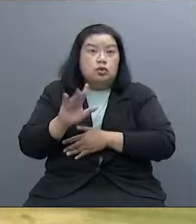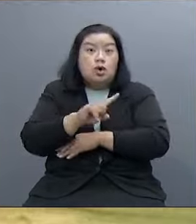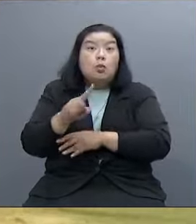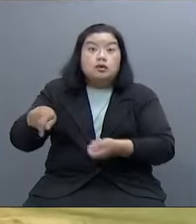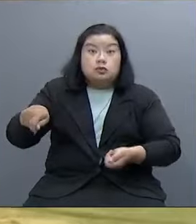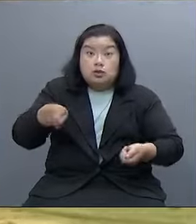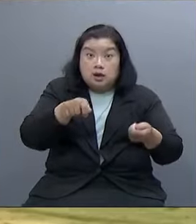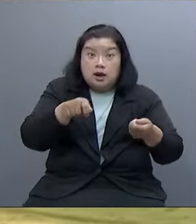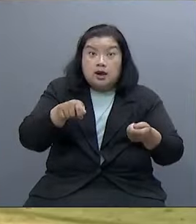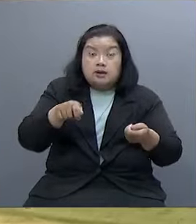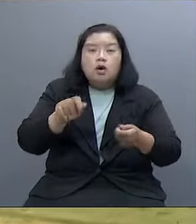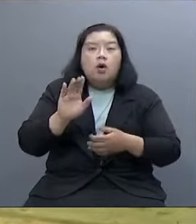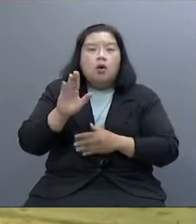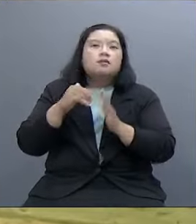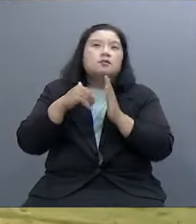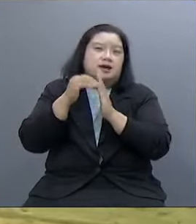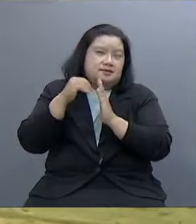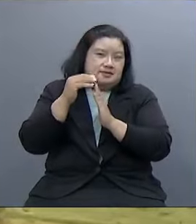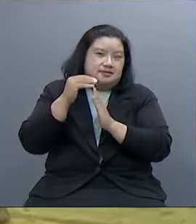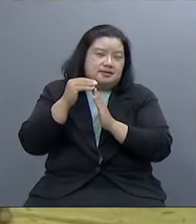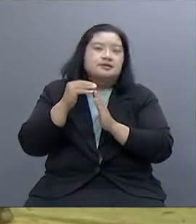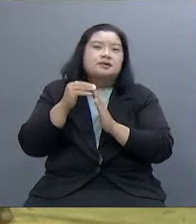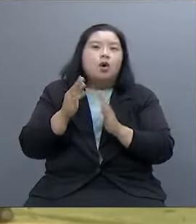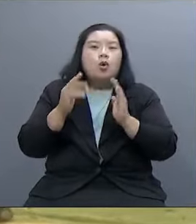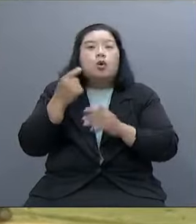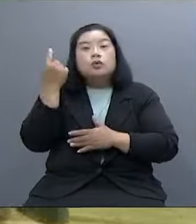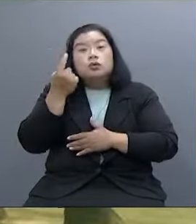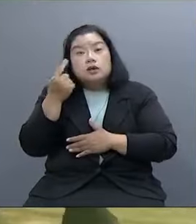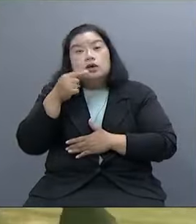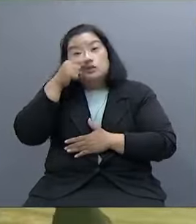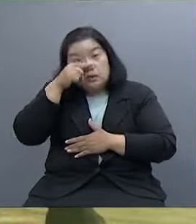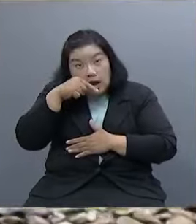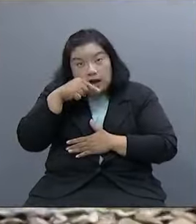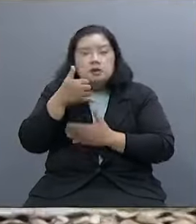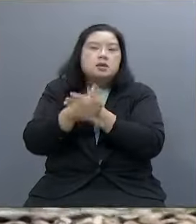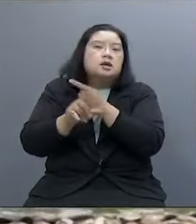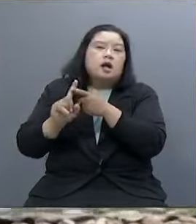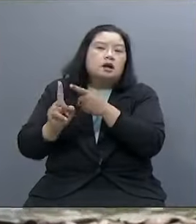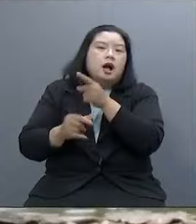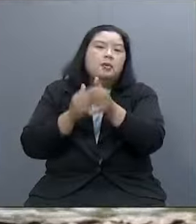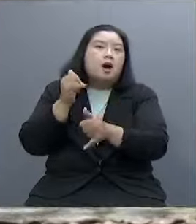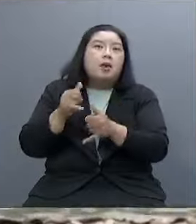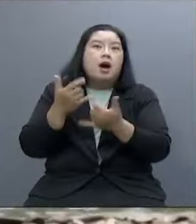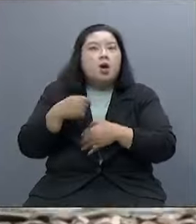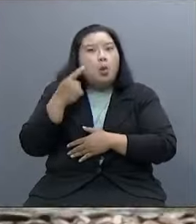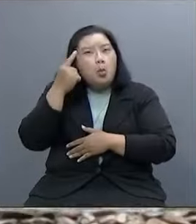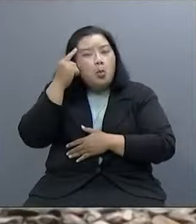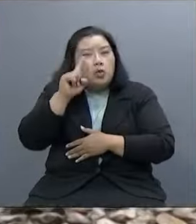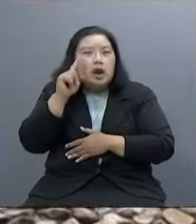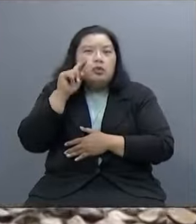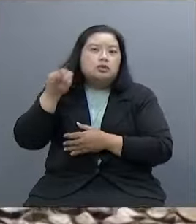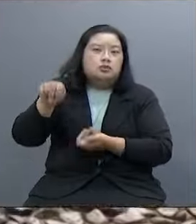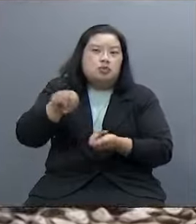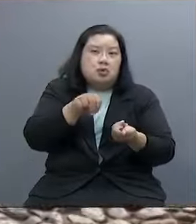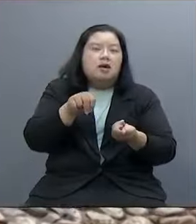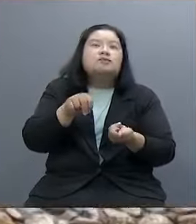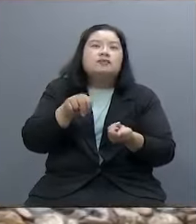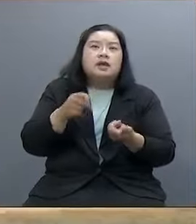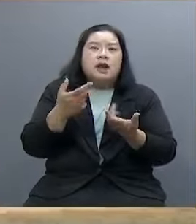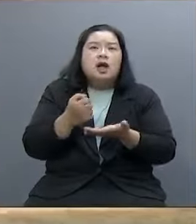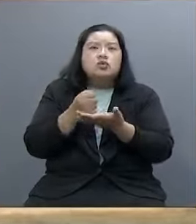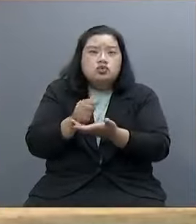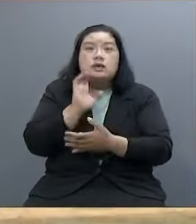หรือปีใหม่ของภาคเหนือนะคะให้นักท่องเที่ยวทั้งชาวไทยและชาวต่างชาติได้รู้จักนั่นเองค่ะอีกทั้งยังเป็นการคลายความร้อนให้กับช้